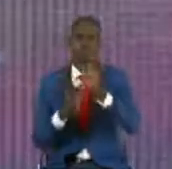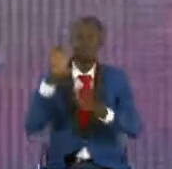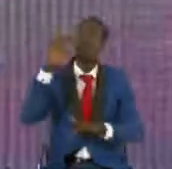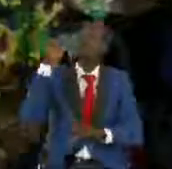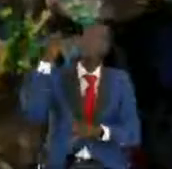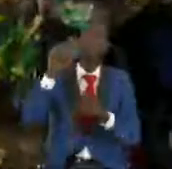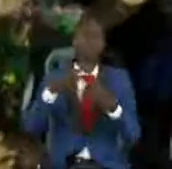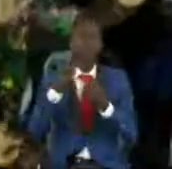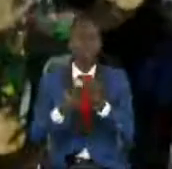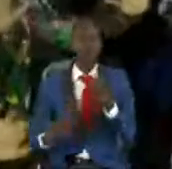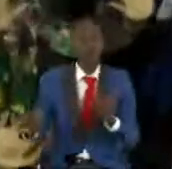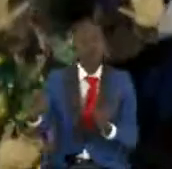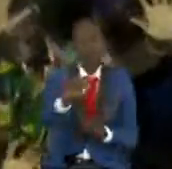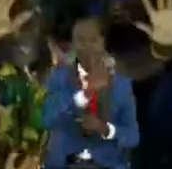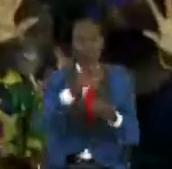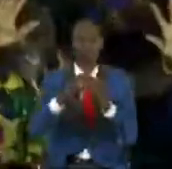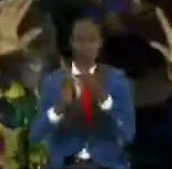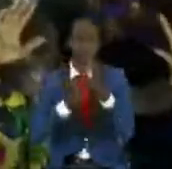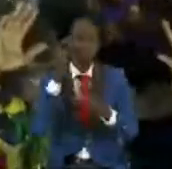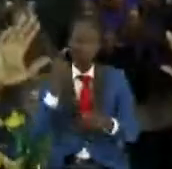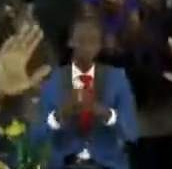au nom de Jésus.